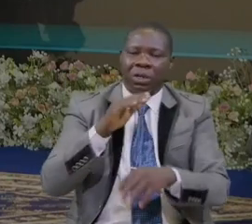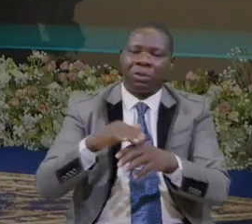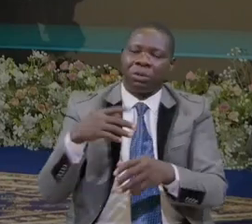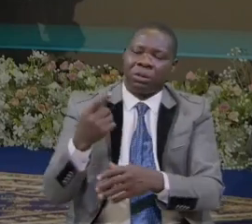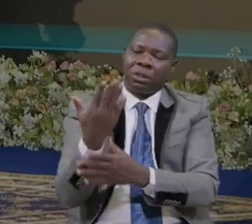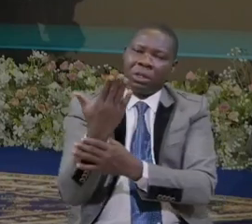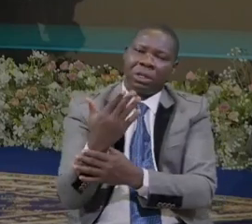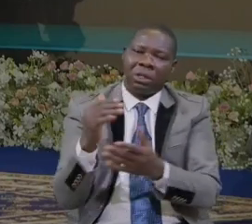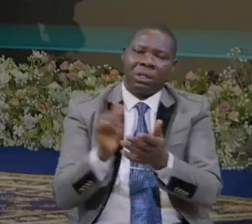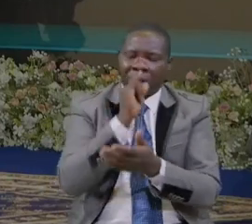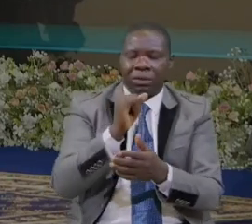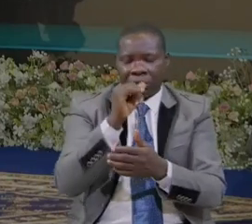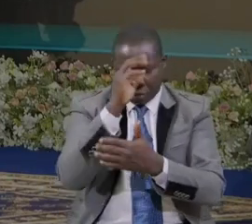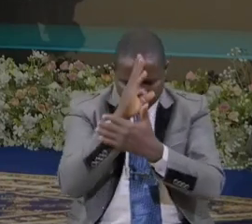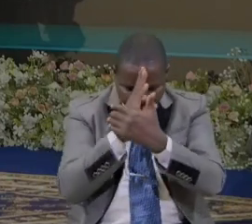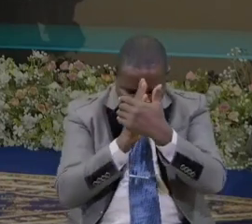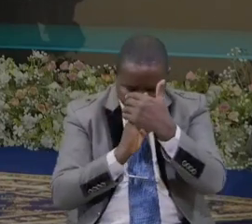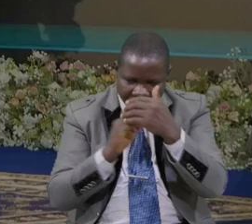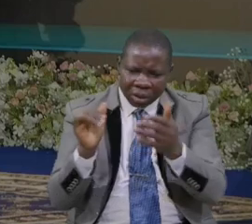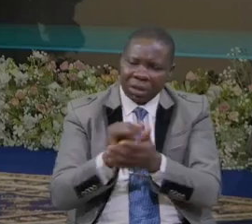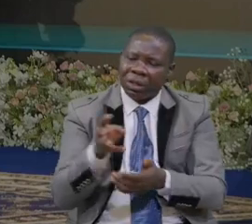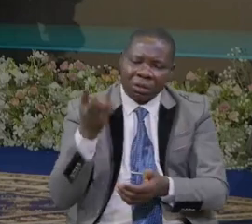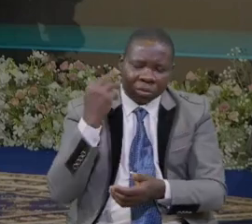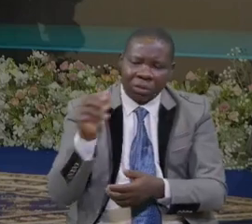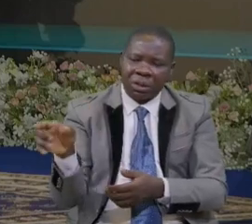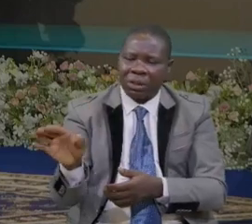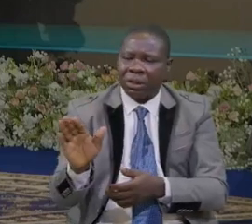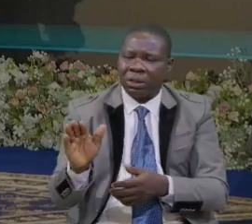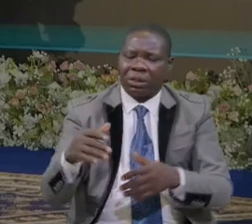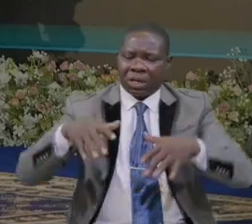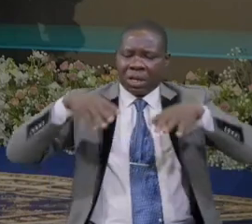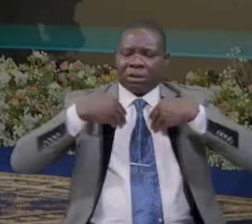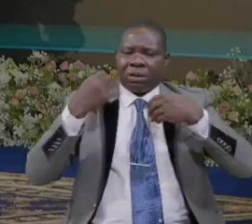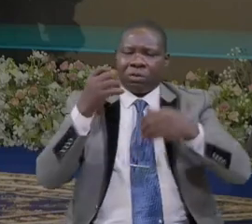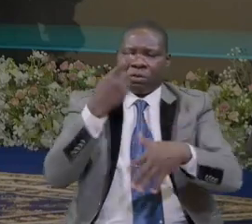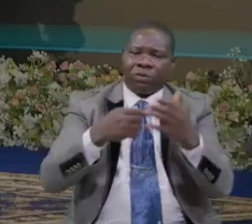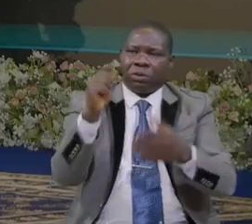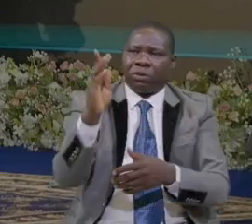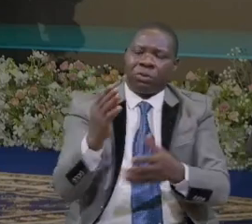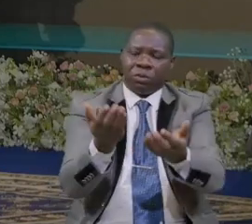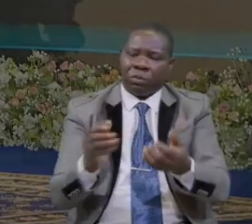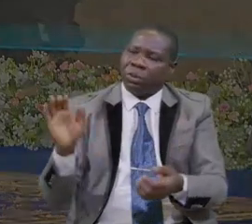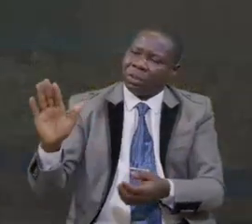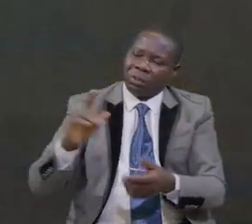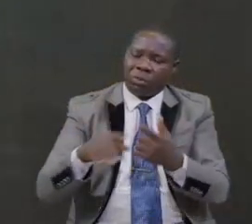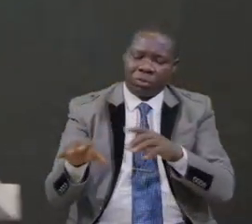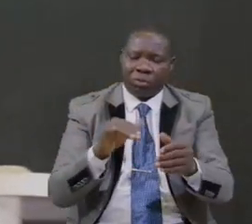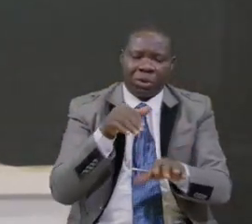son humilité. C'était son acceptation de ce que Dieu voulait qu'il fasse en ce